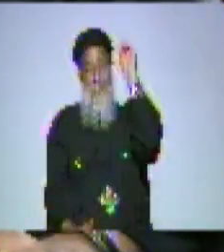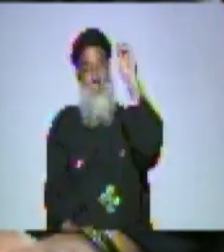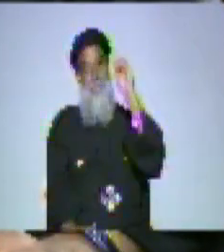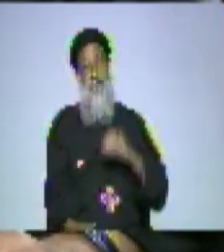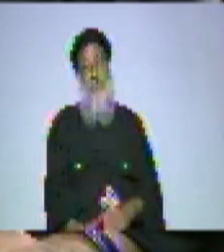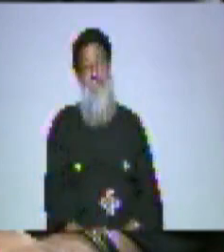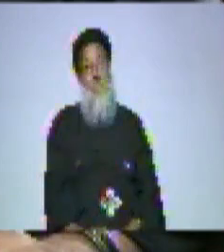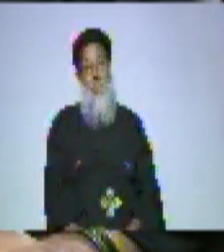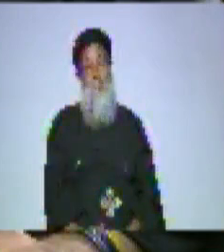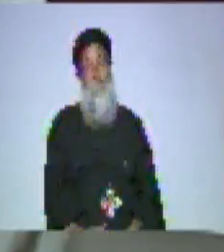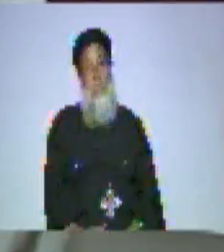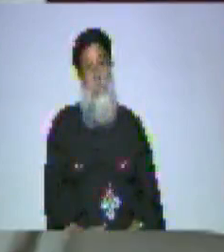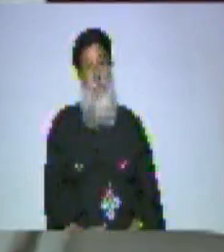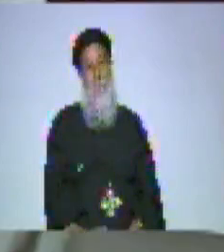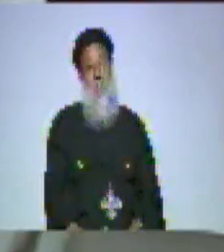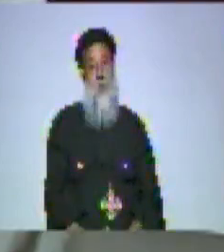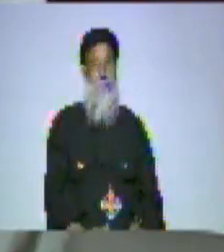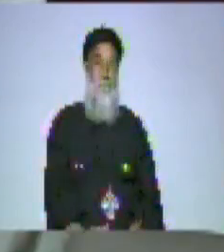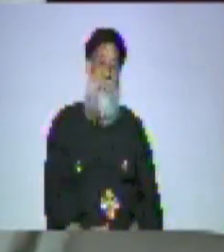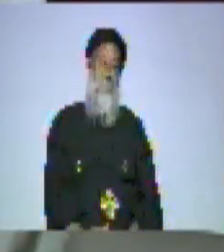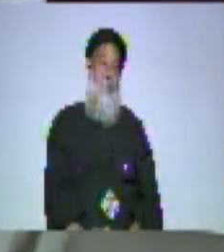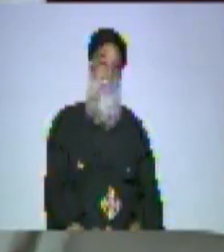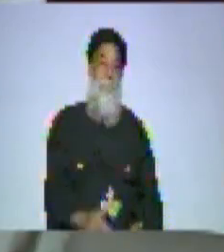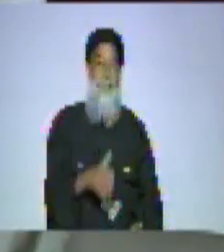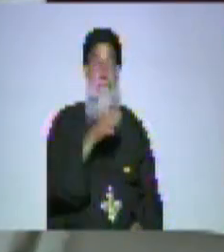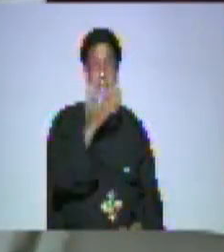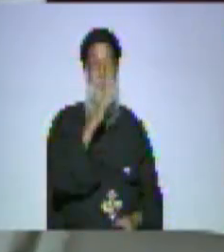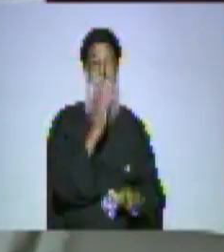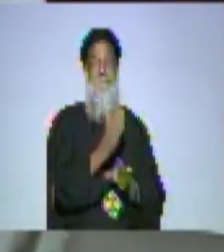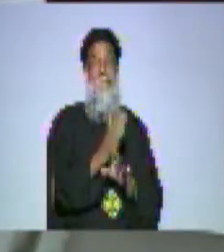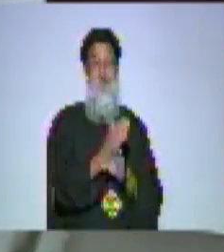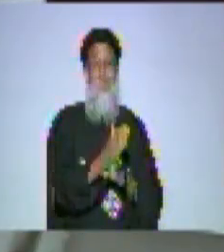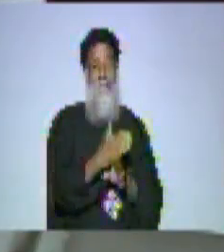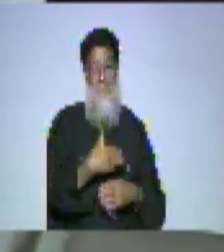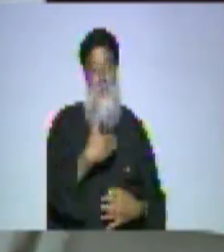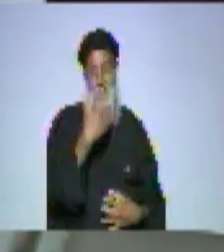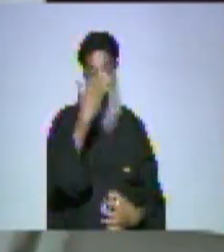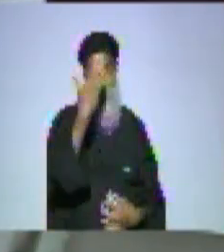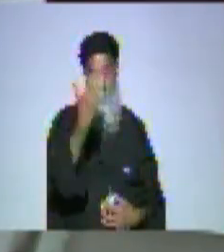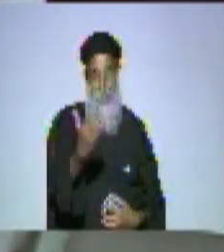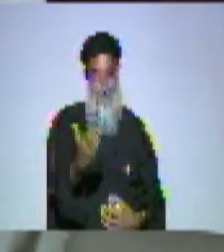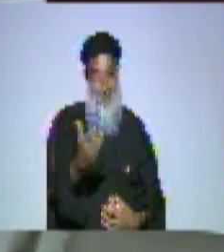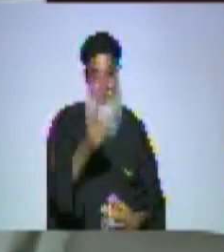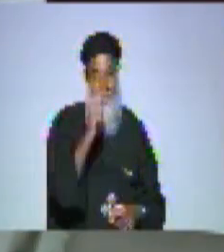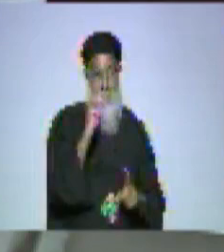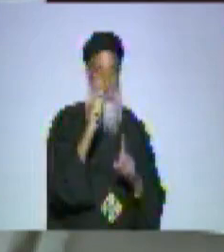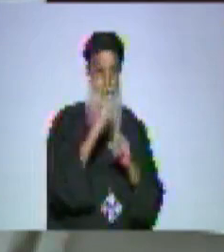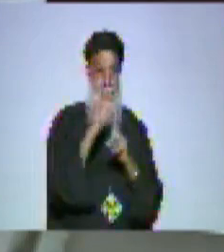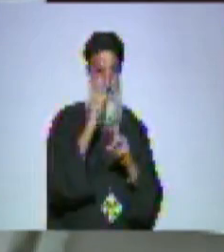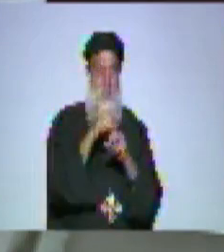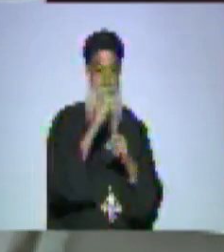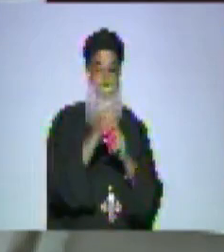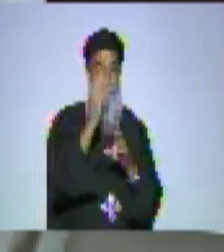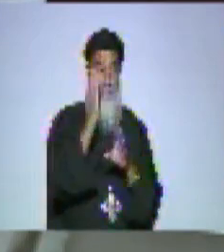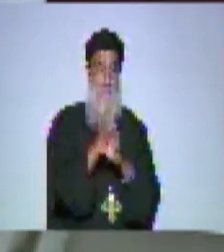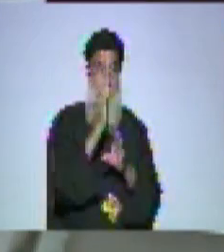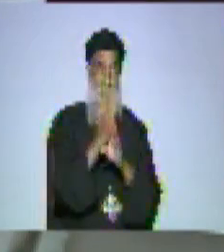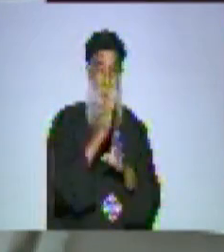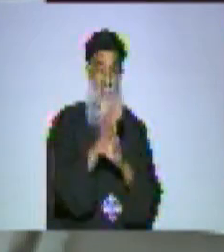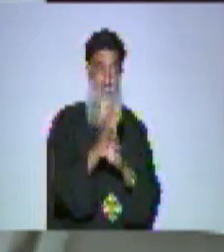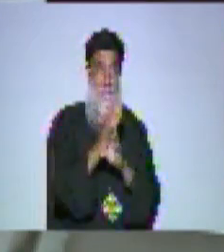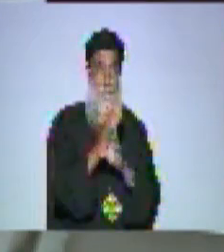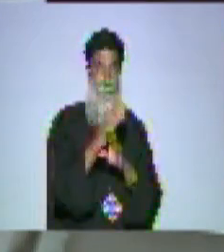صح وحتى اب الاعتراف لما بيدي توجيه معين او